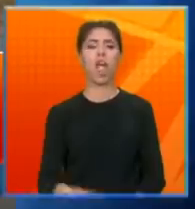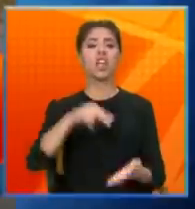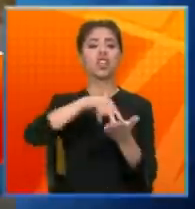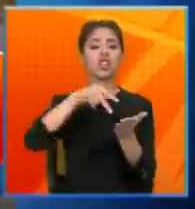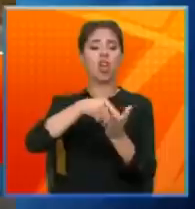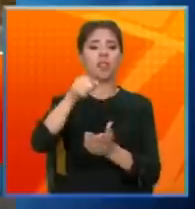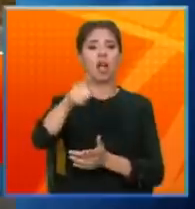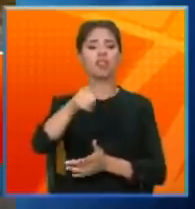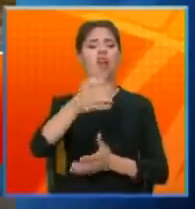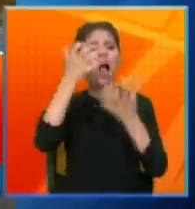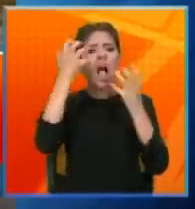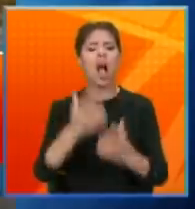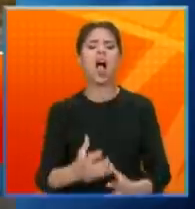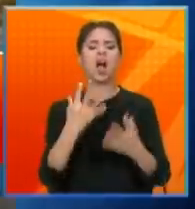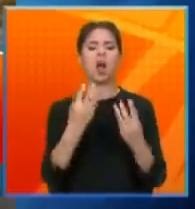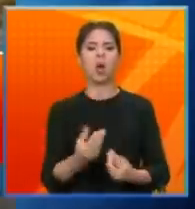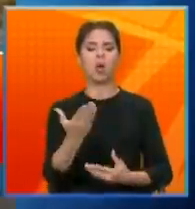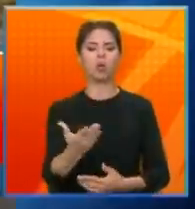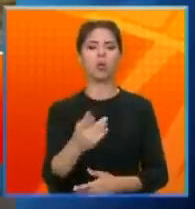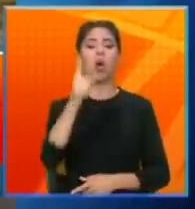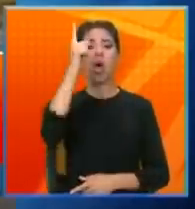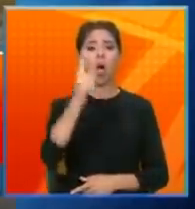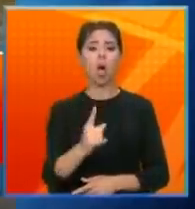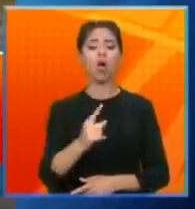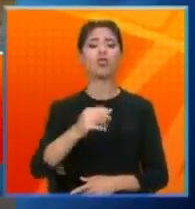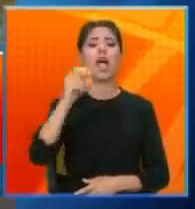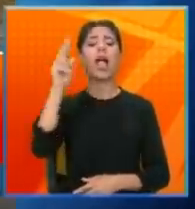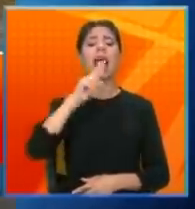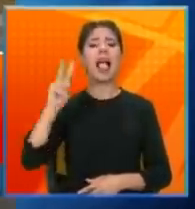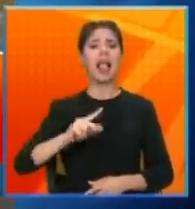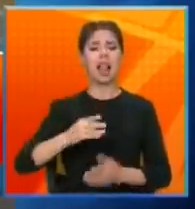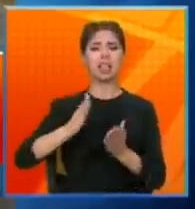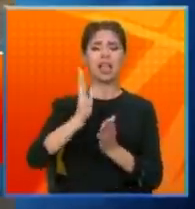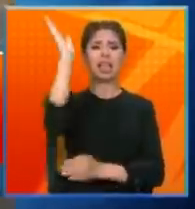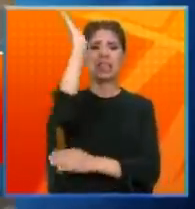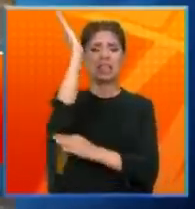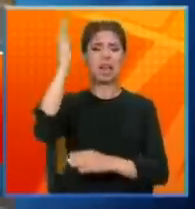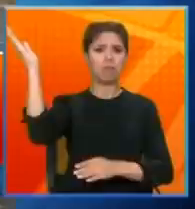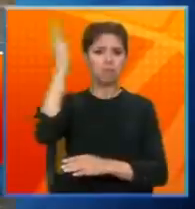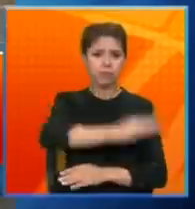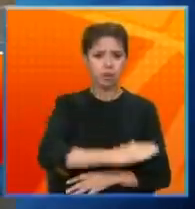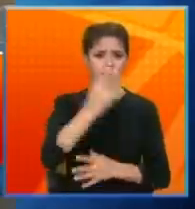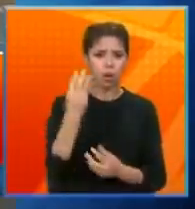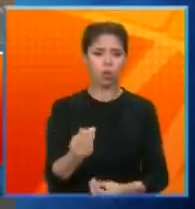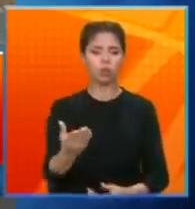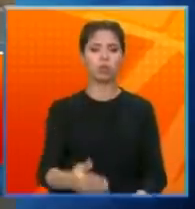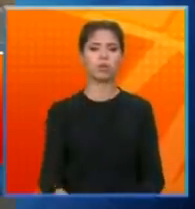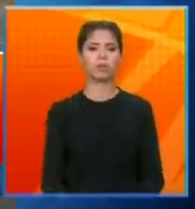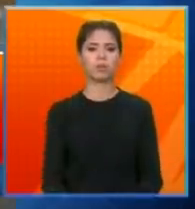Çatalca'da afetin en ağır hissedildiği yerlerdendi. Önce elektrik direği yıkıldı. Yok yok bir şey olmaz. Aa elektrik